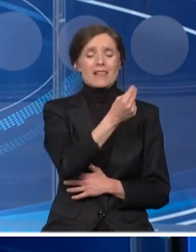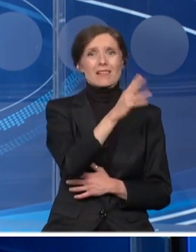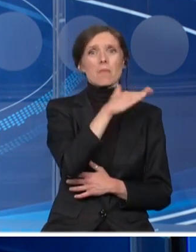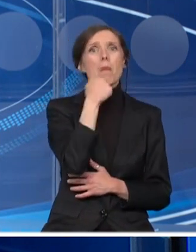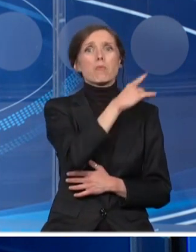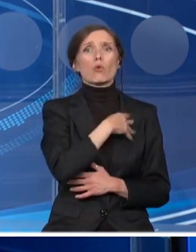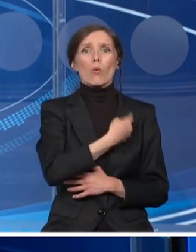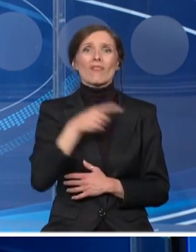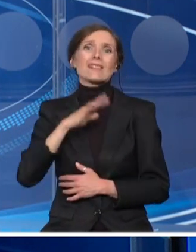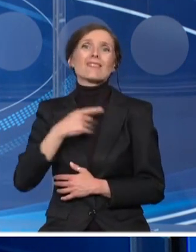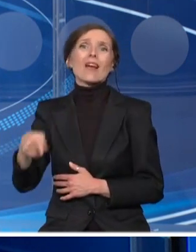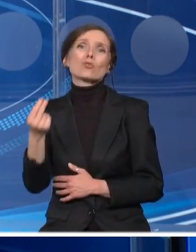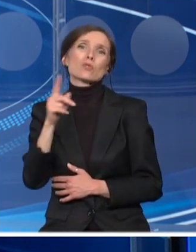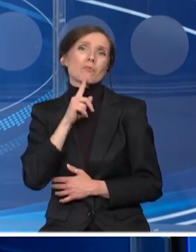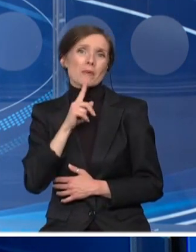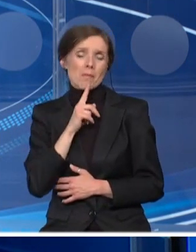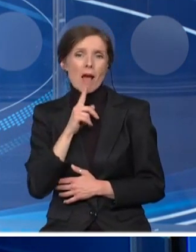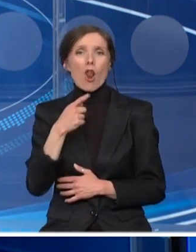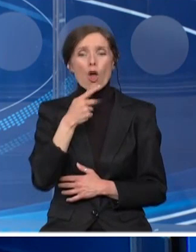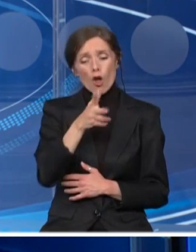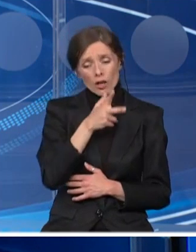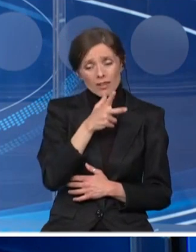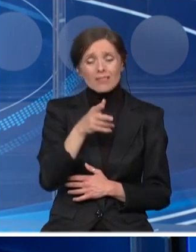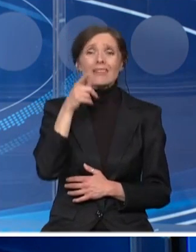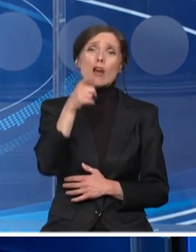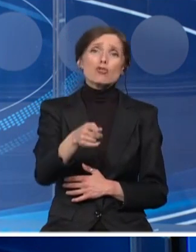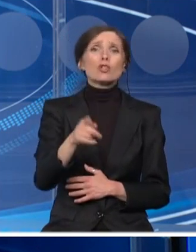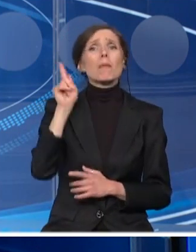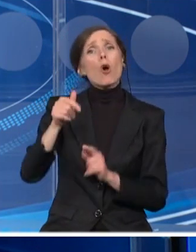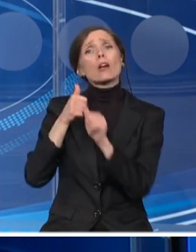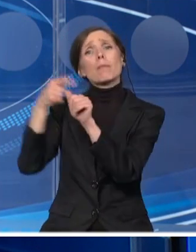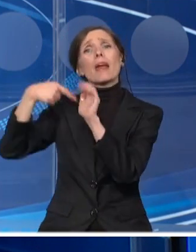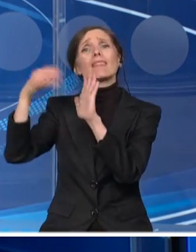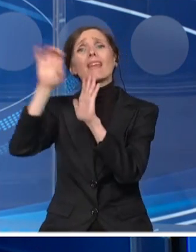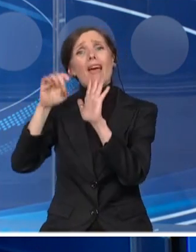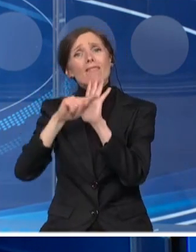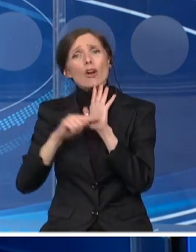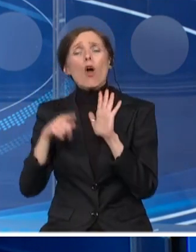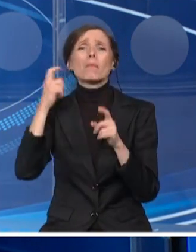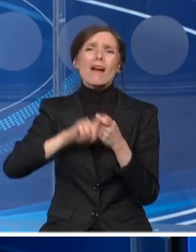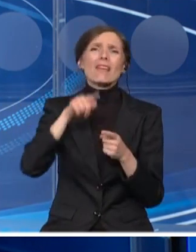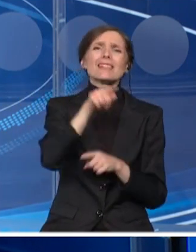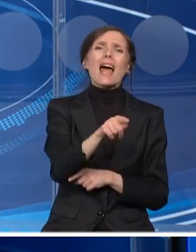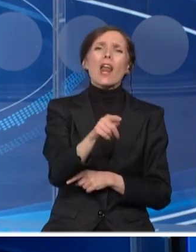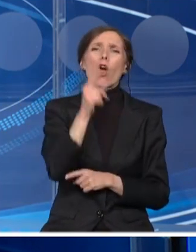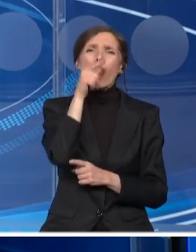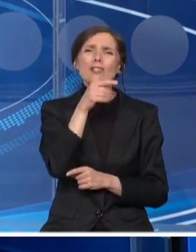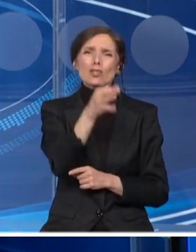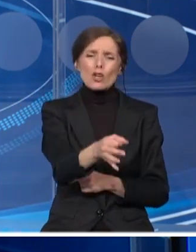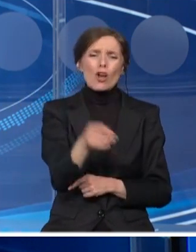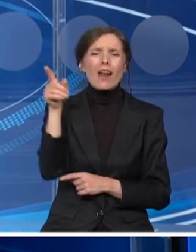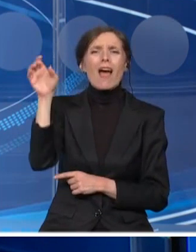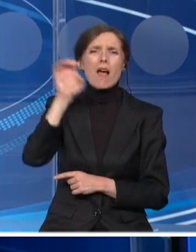poštujete evropske vrednosti u zastupanju nacionalnih manjina. Okvirna konvencija Saveta Evrope o